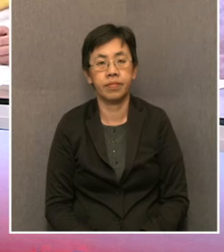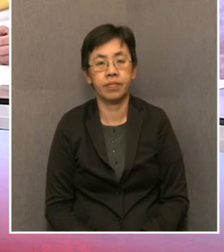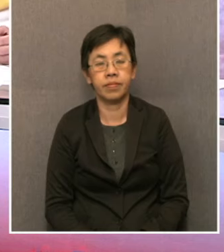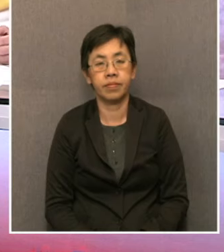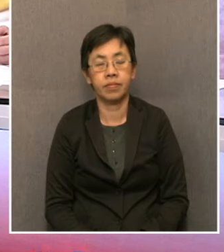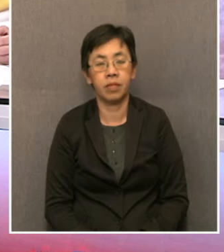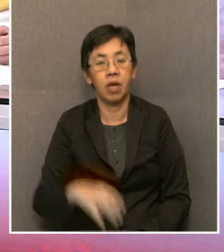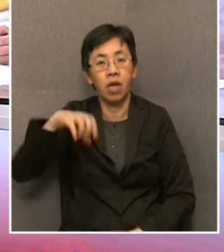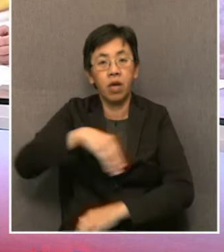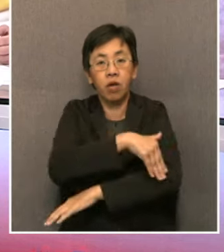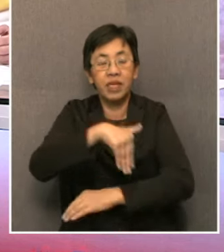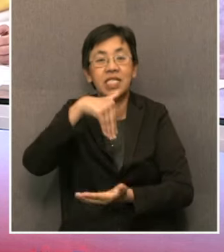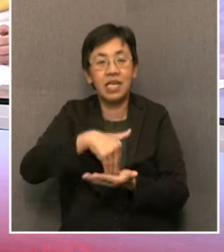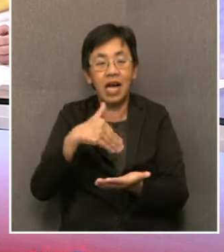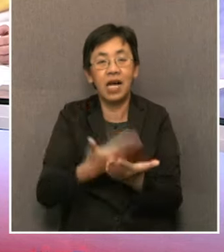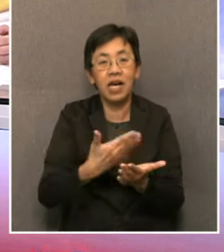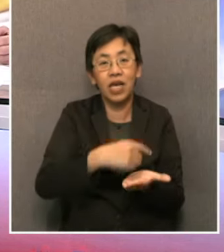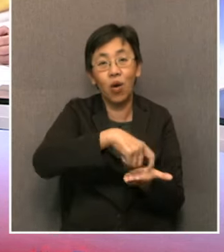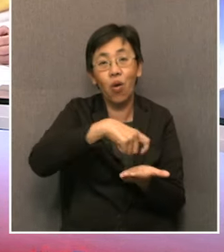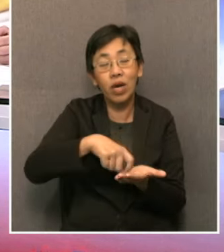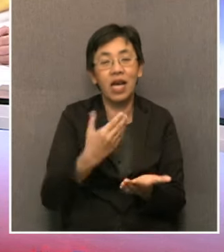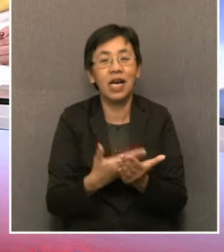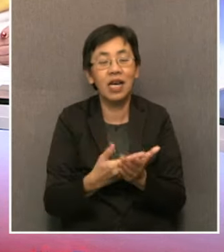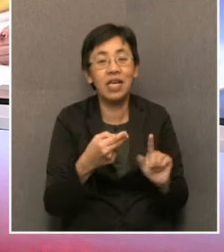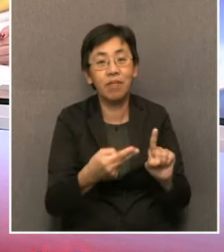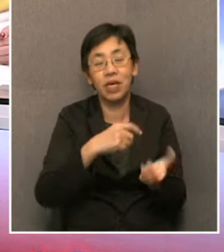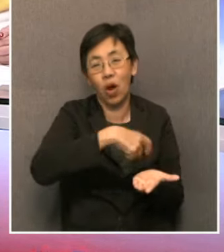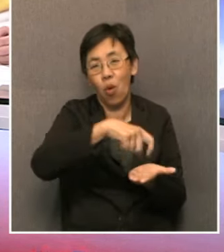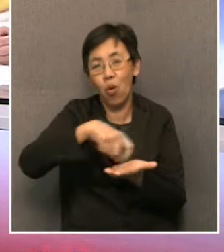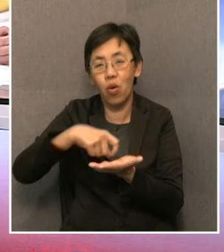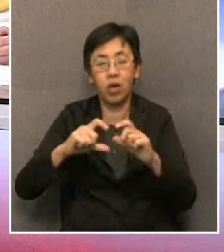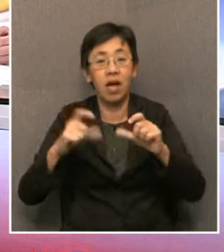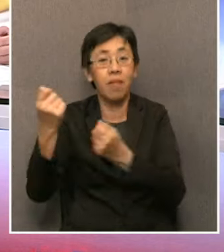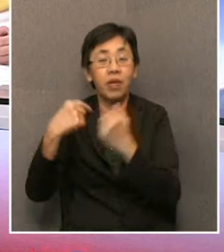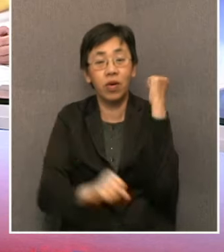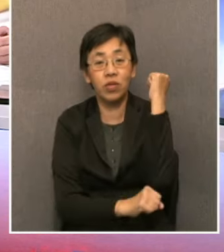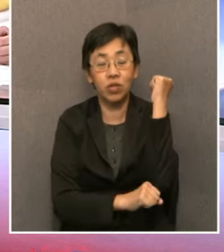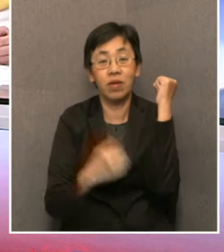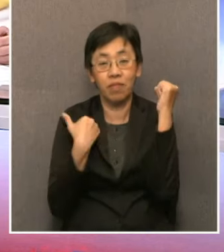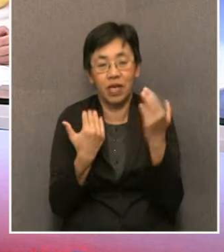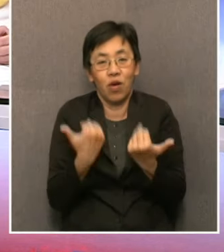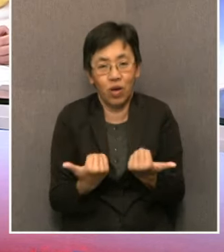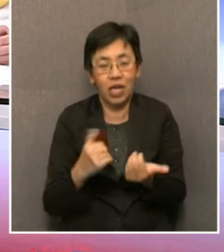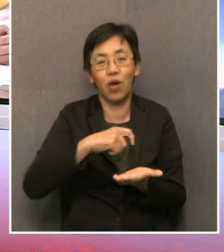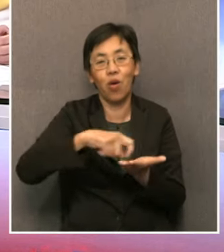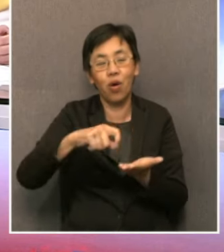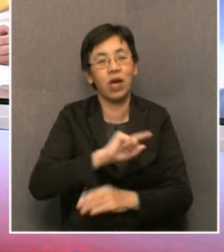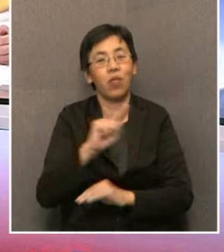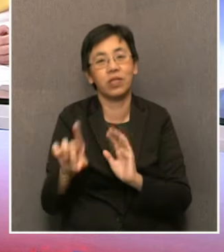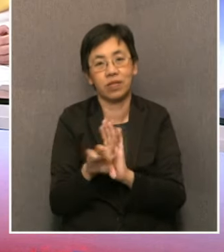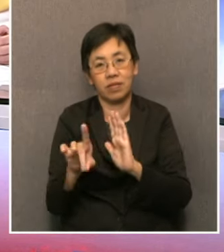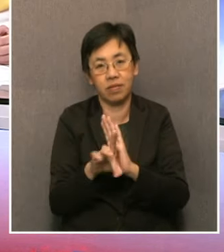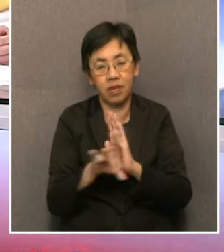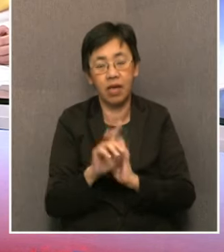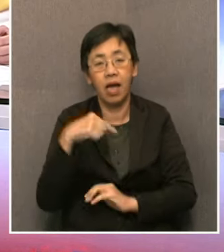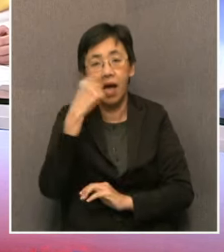กลบญชีกลางก็กลบมาโอนเงิน 1,000 บาทให้กับผู้ถือบตรษยการแ่รดวันนี้อีก 1 วันก็เป็วนสุดท้ายสำหรบผู้ที่มีเล